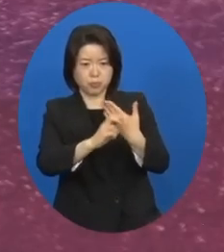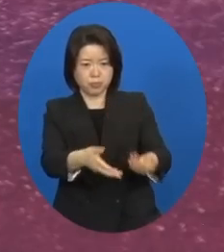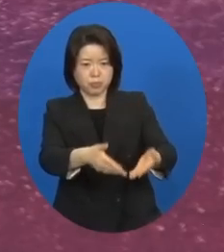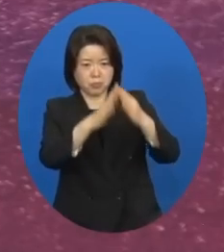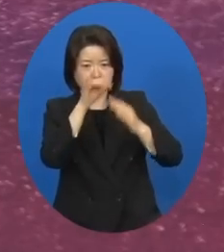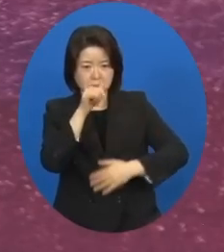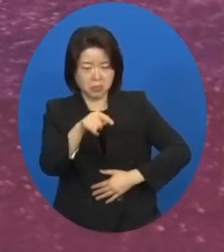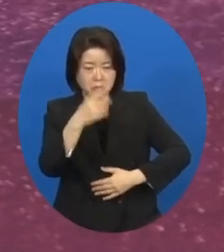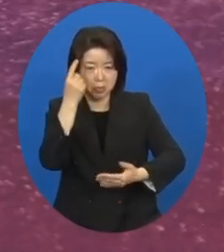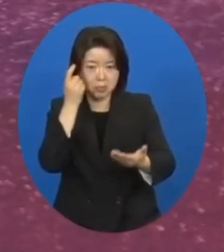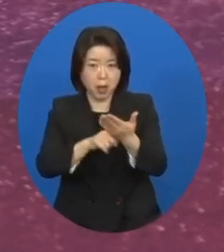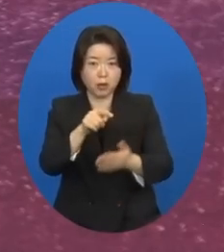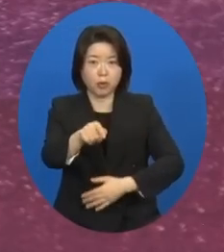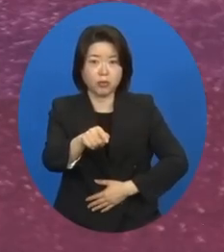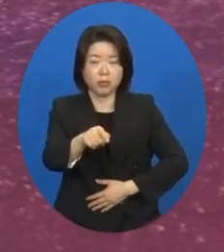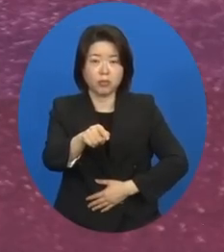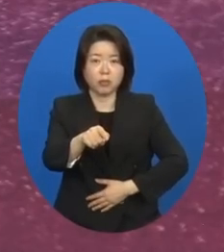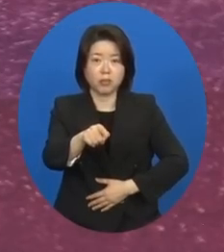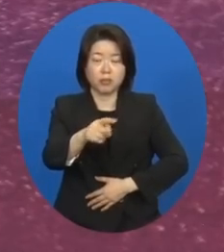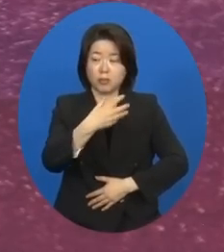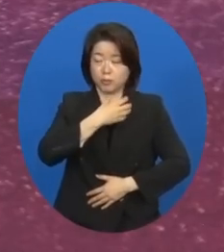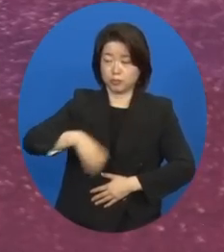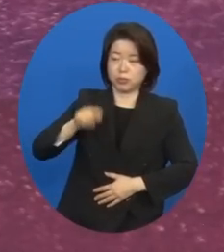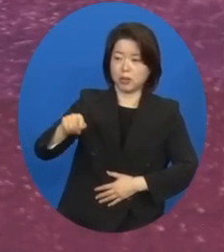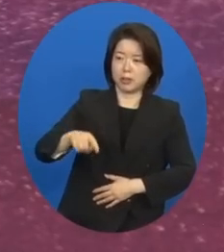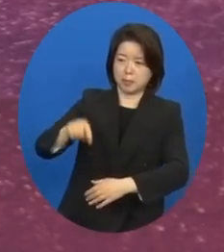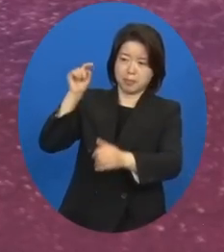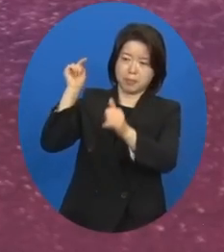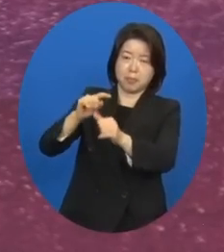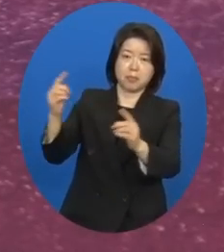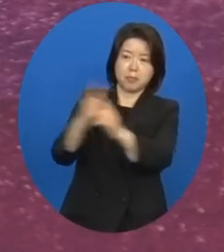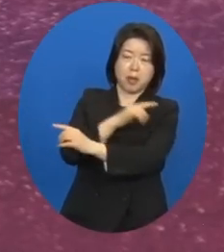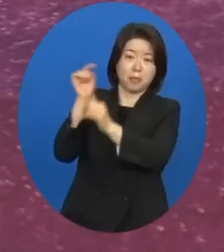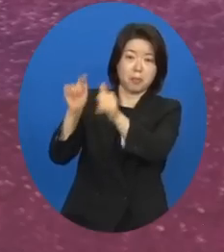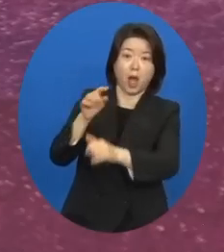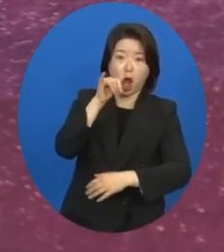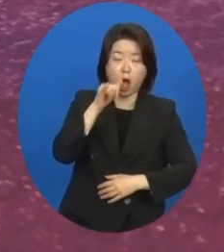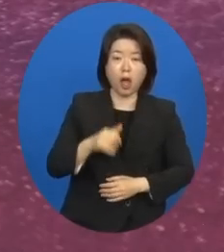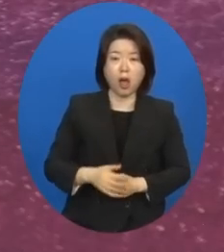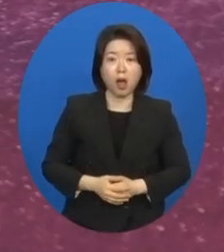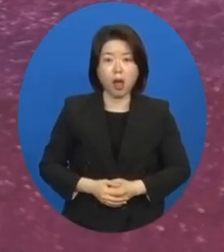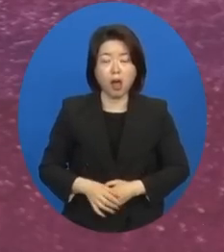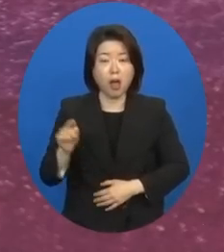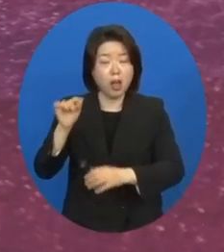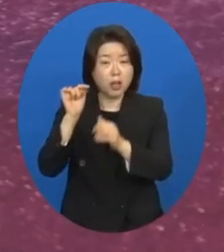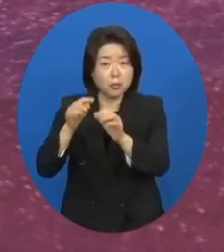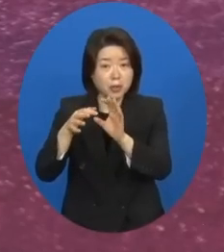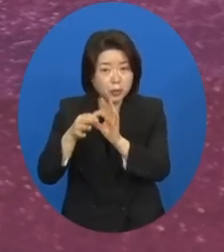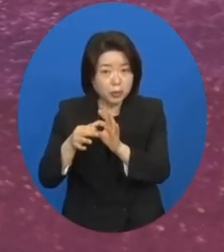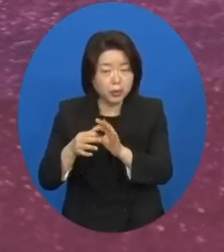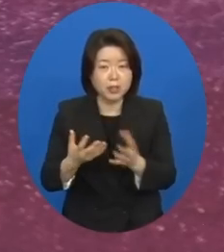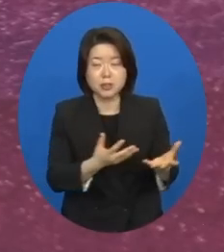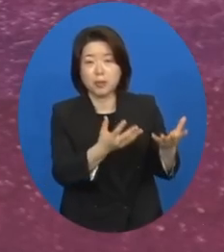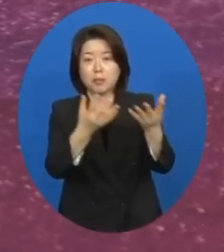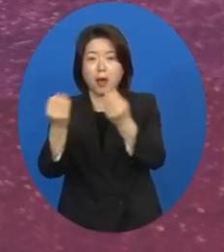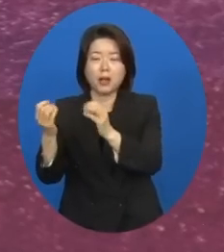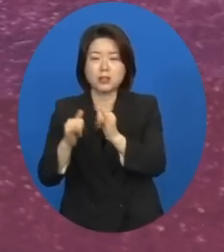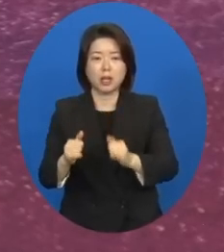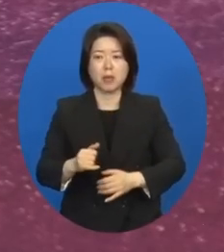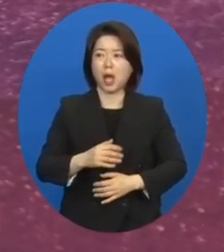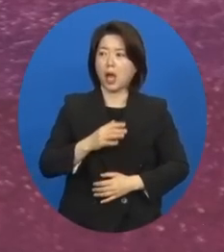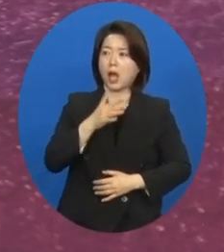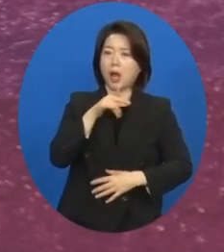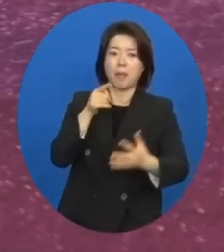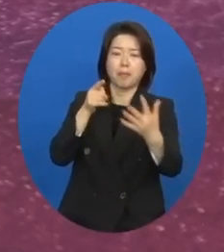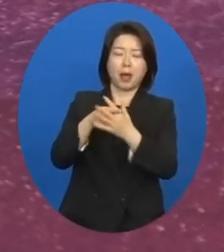되니까 이것에 대한 시정 명령이 내려오게 된 것입니다. 이 명령을 통하여서 많은 사람들이 다 알게